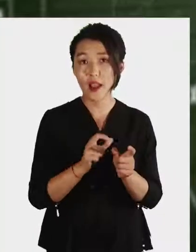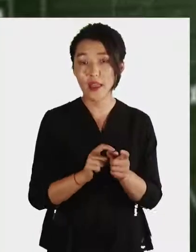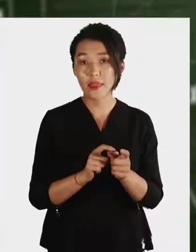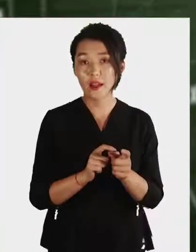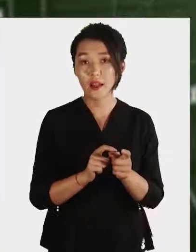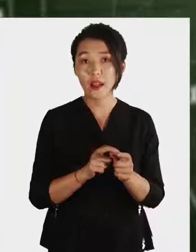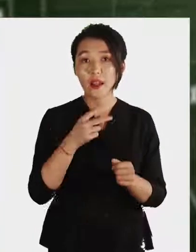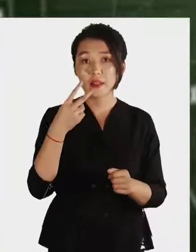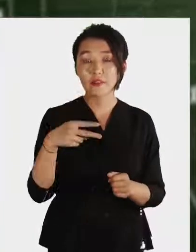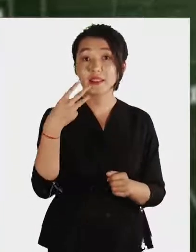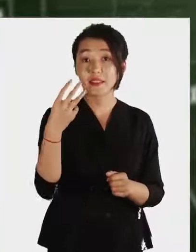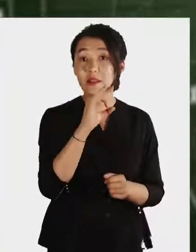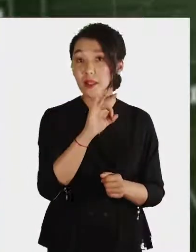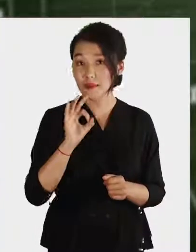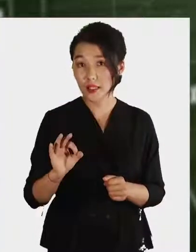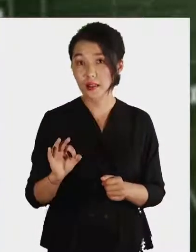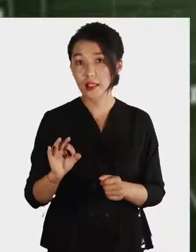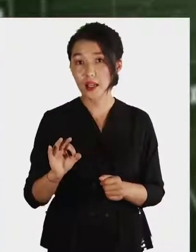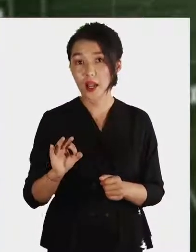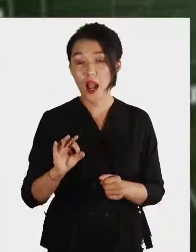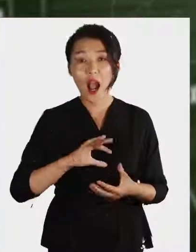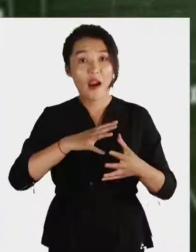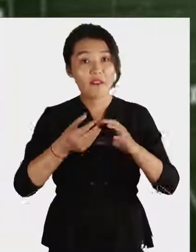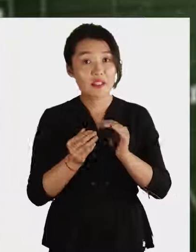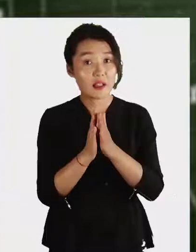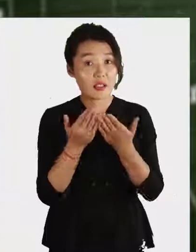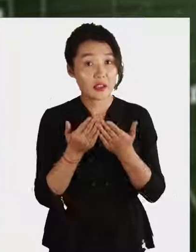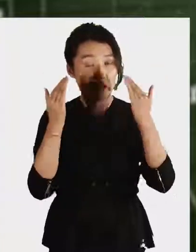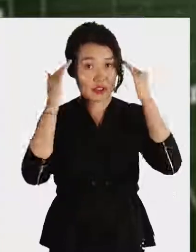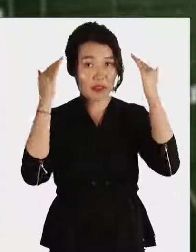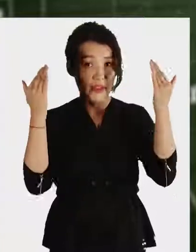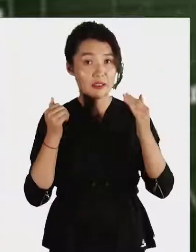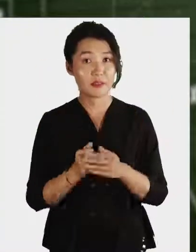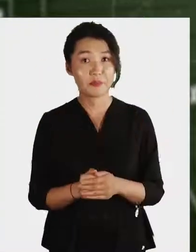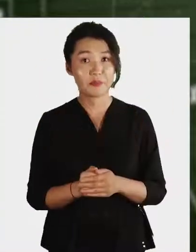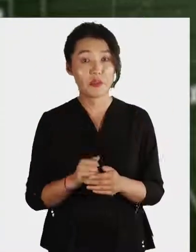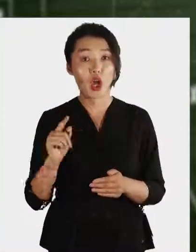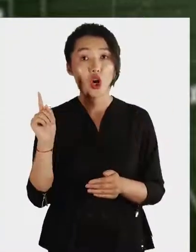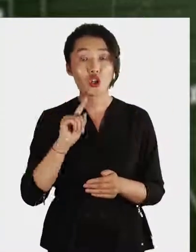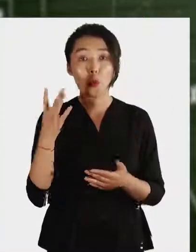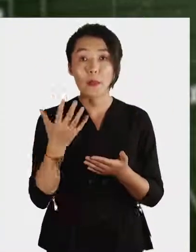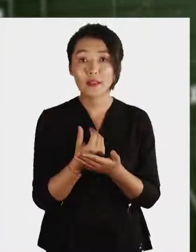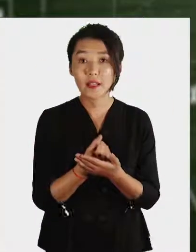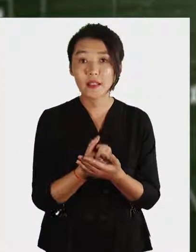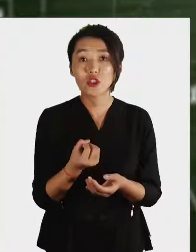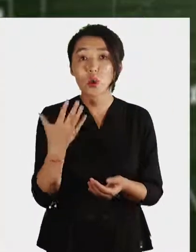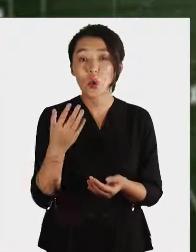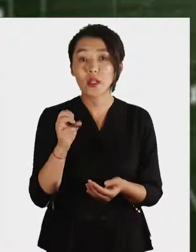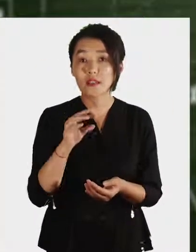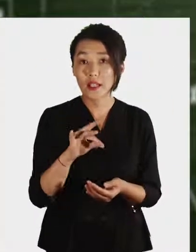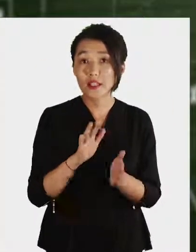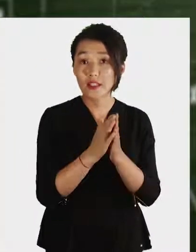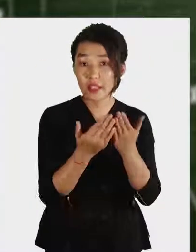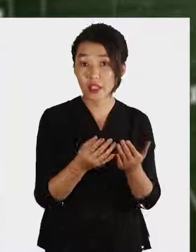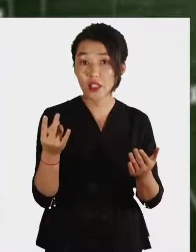составляет 23%. А вся книга неизвестна. Чтобы найти, сколько страниц в книге,